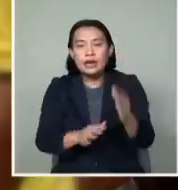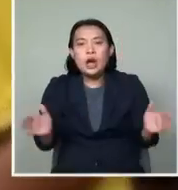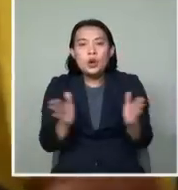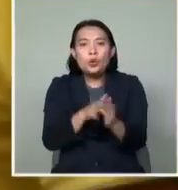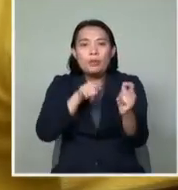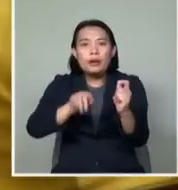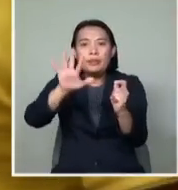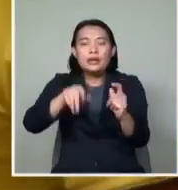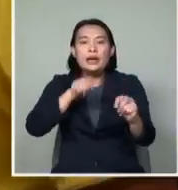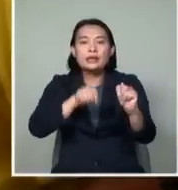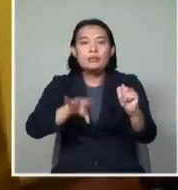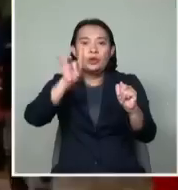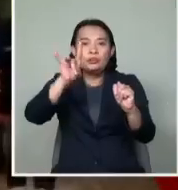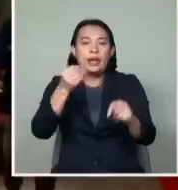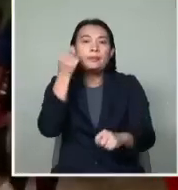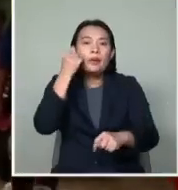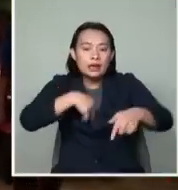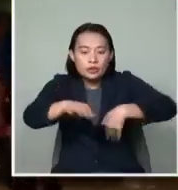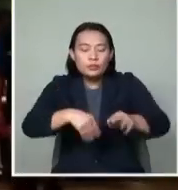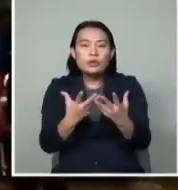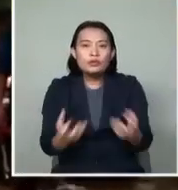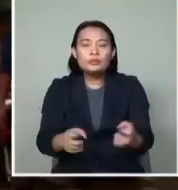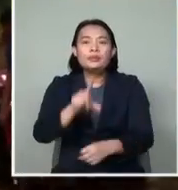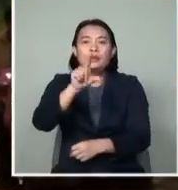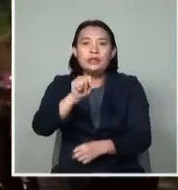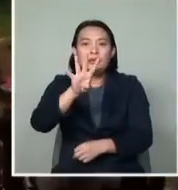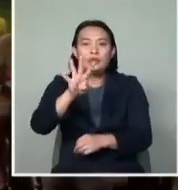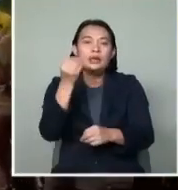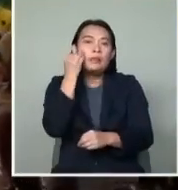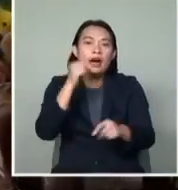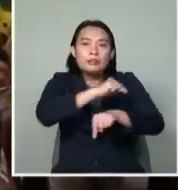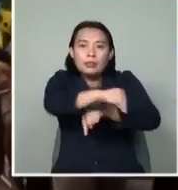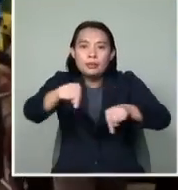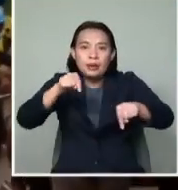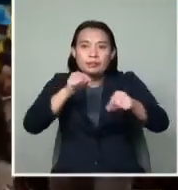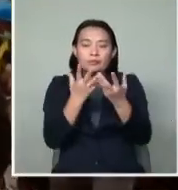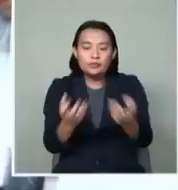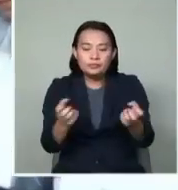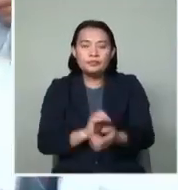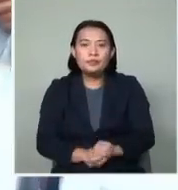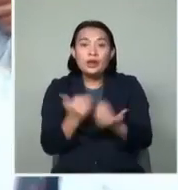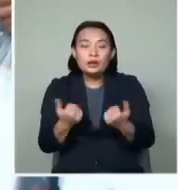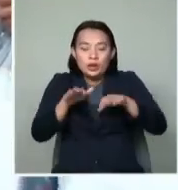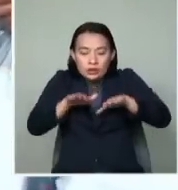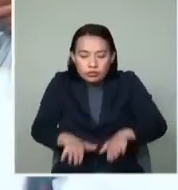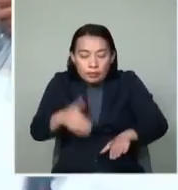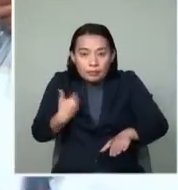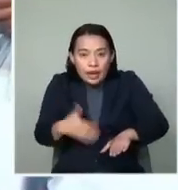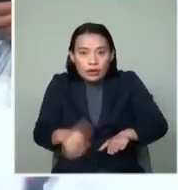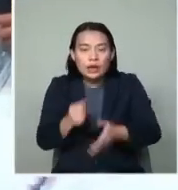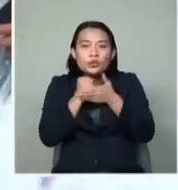อำเภอ8ตำบลมีบ้านเรือนประชาชนเสียหายไป24หลังคาเรือนนะคะปัจจุบันคลี่คลายแล้วค่ะแล้วก็อยู่ระหว่าง